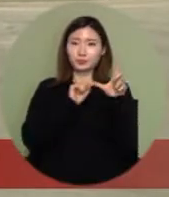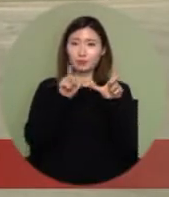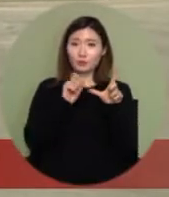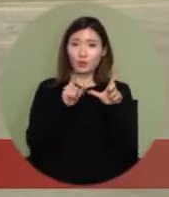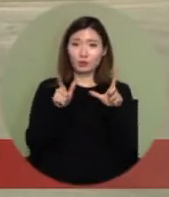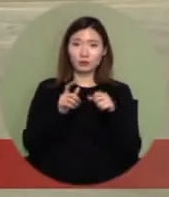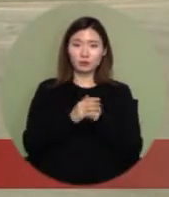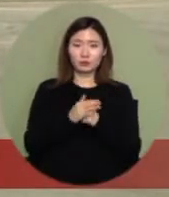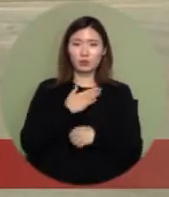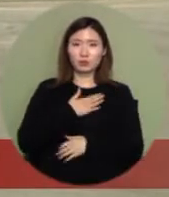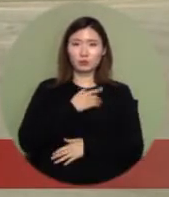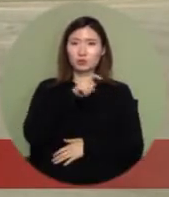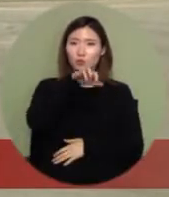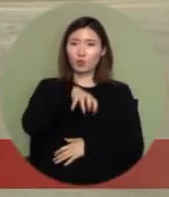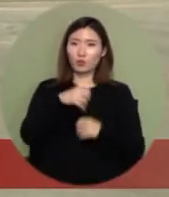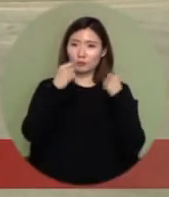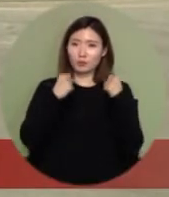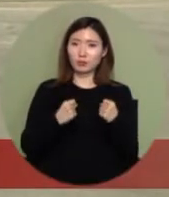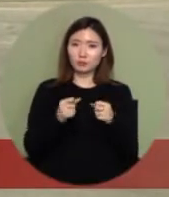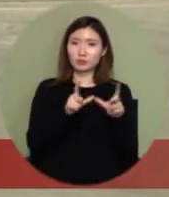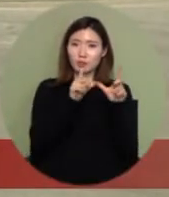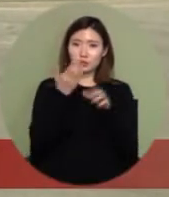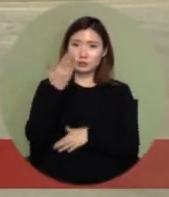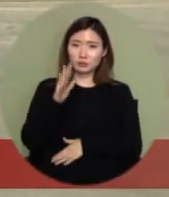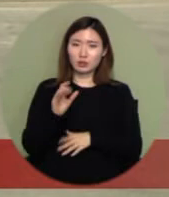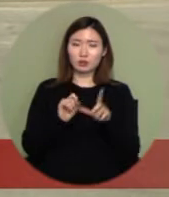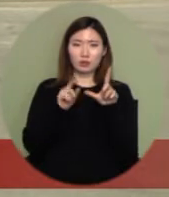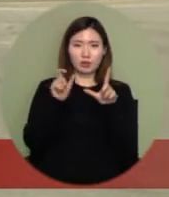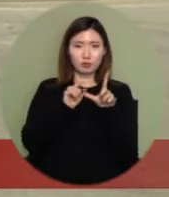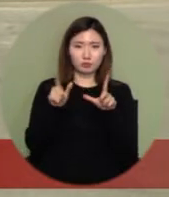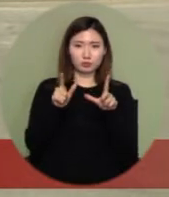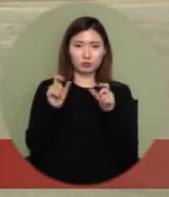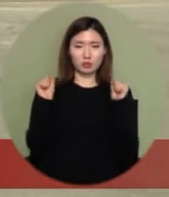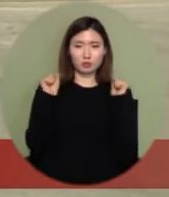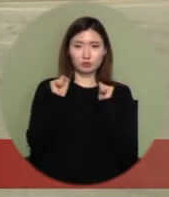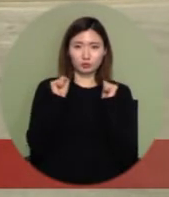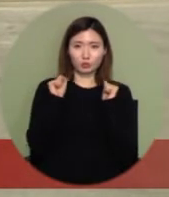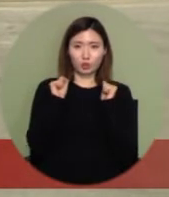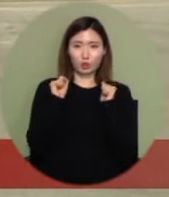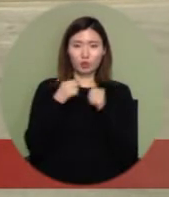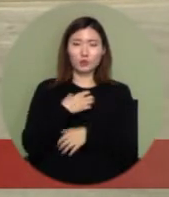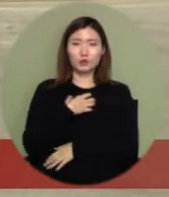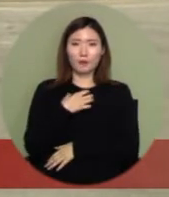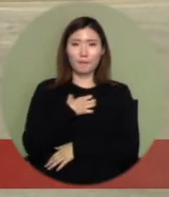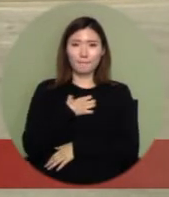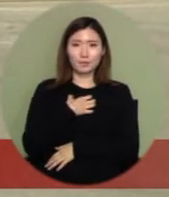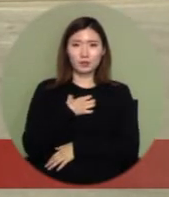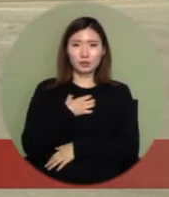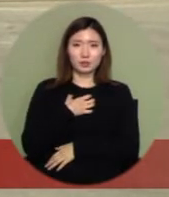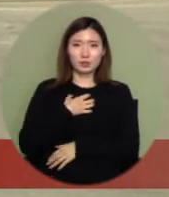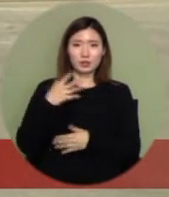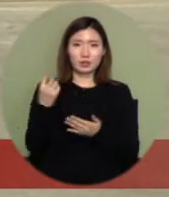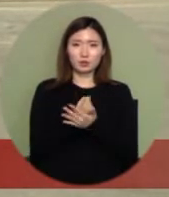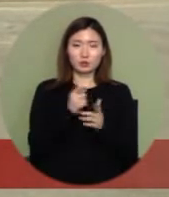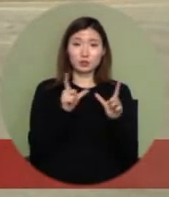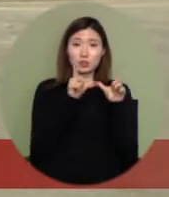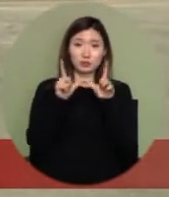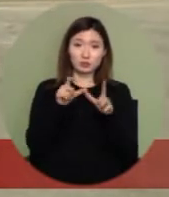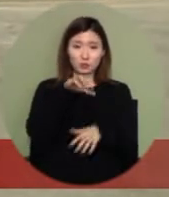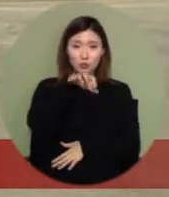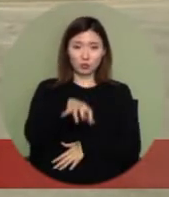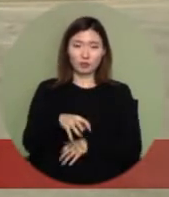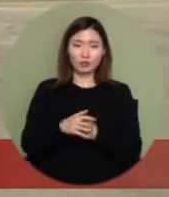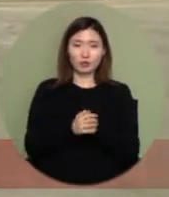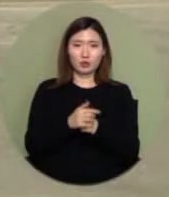져 벽에 살고있지 많은 대다수의 증 마취의 떨고 위험성을 안고 사는 데가 이치 여깁니다